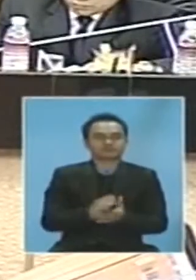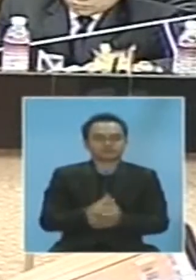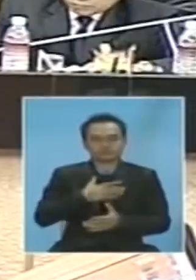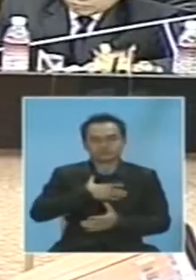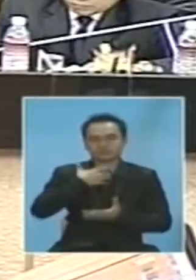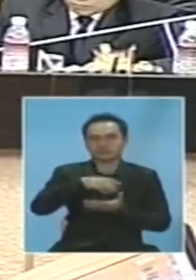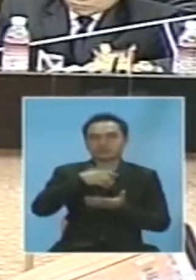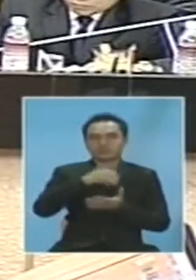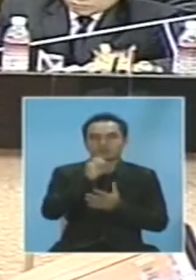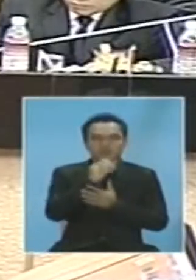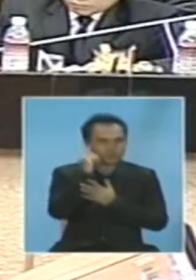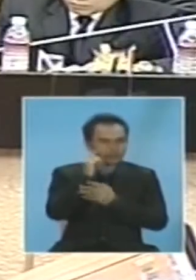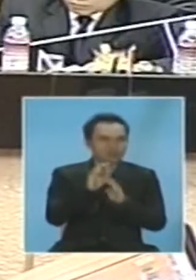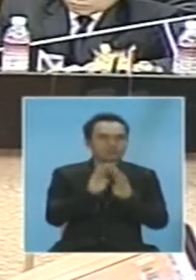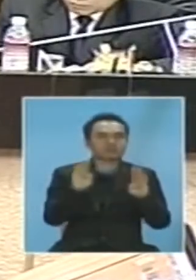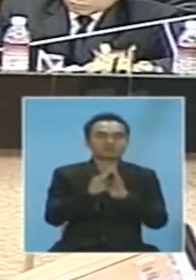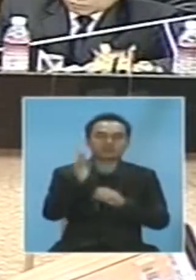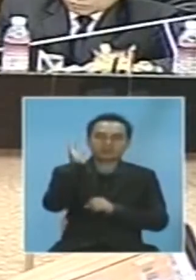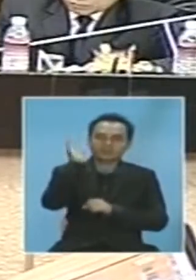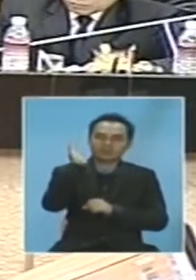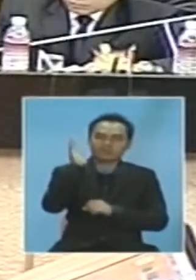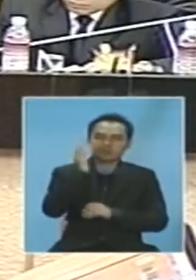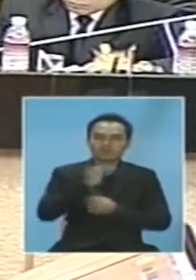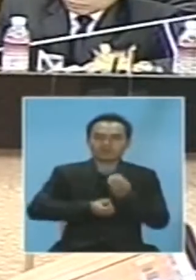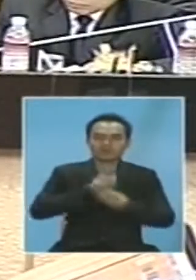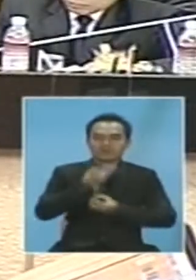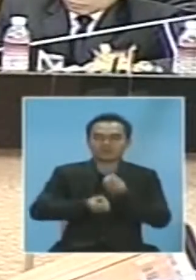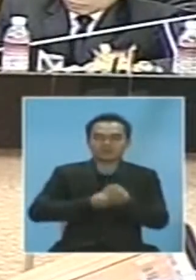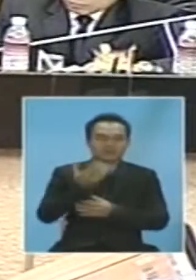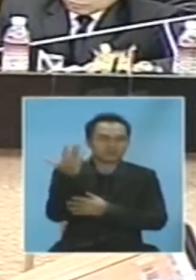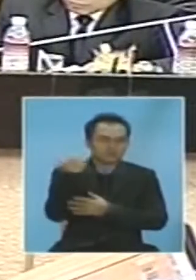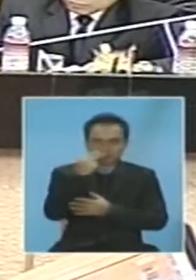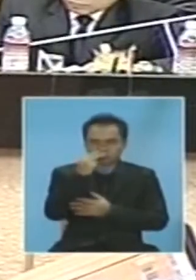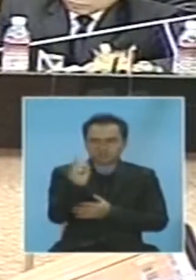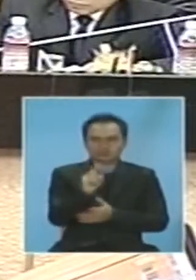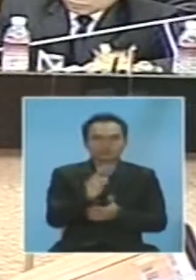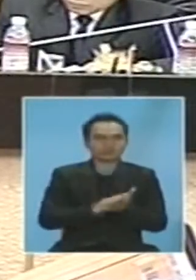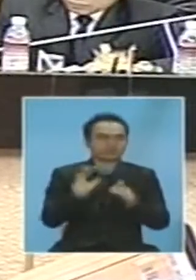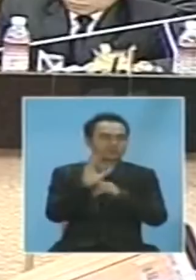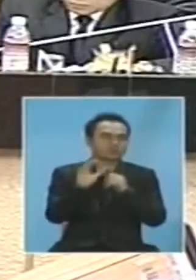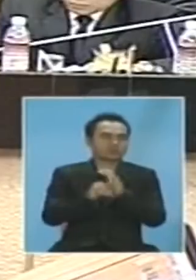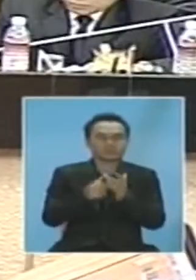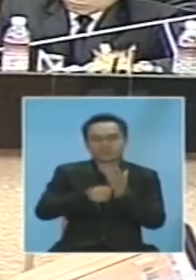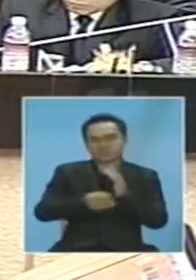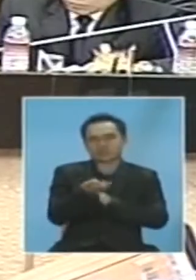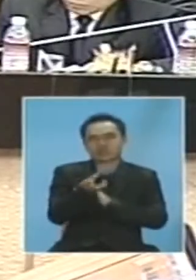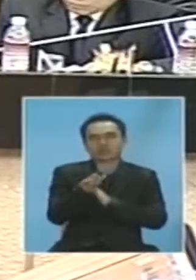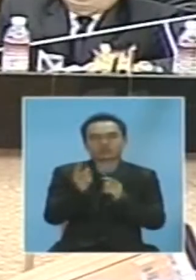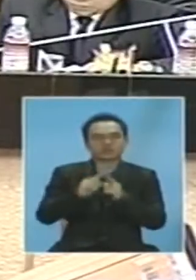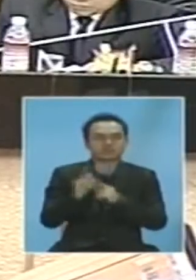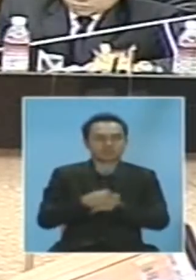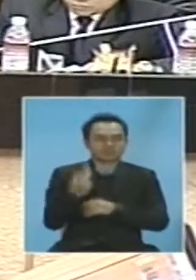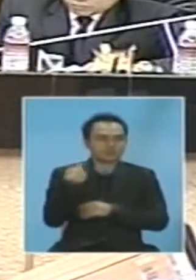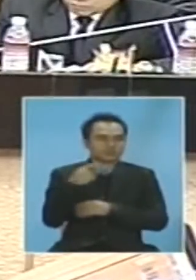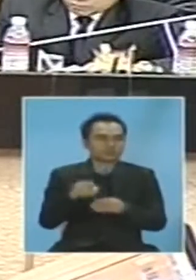ขอเรียนยืนยันตามที่ได้เปิดแถลงคดีไว้นะคะเปิดแถลงคดีไว้ว่าโครงการรับจำนำข้าวมีคุณประโย